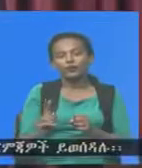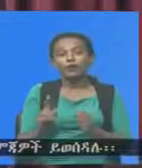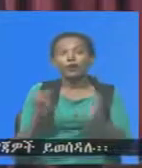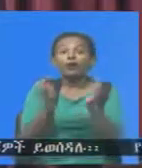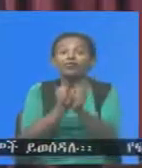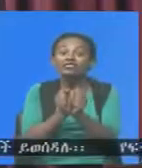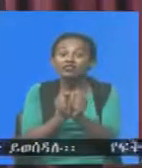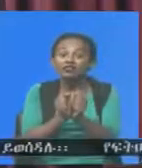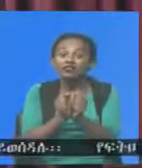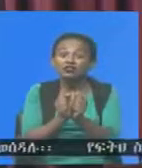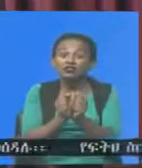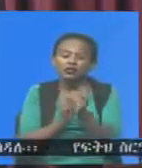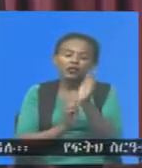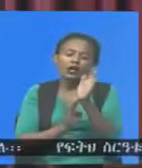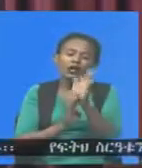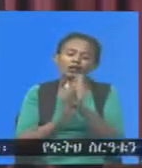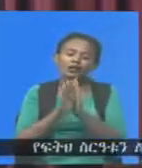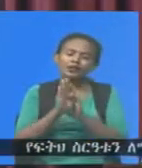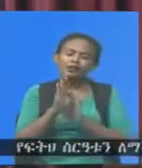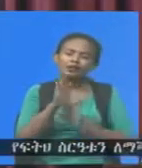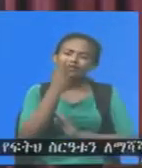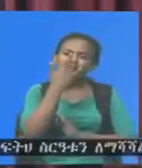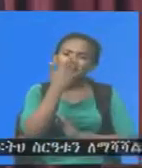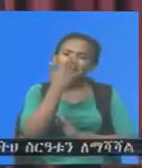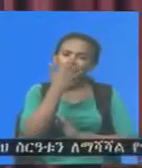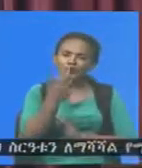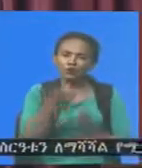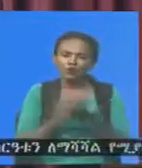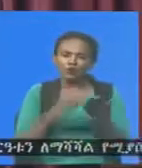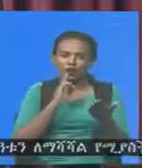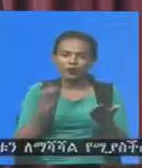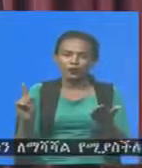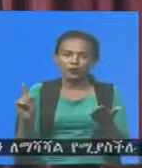ማሰር ያደግንበት የለመድነው ጉዳይ ነው።